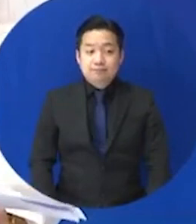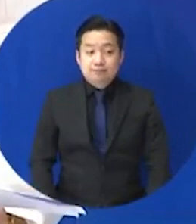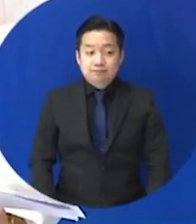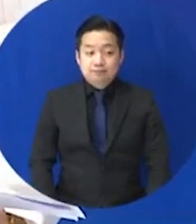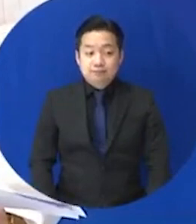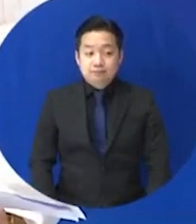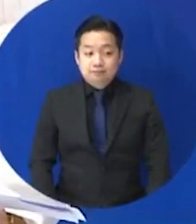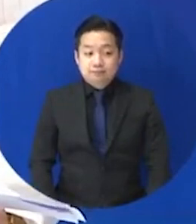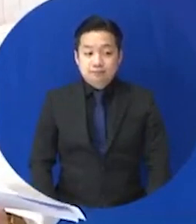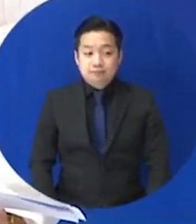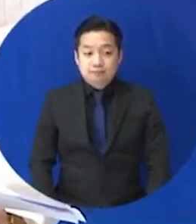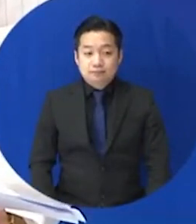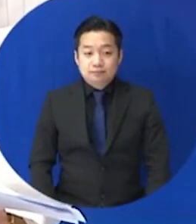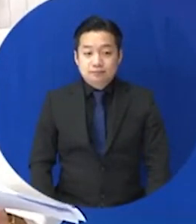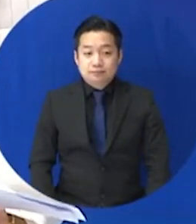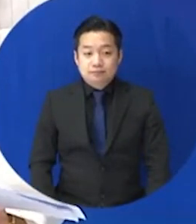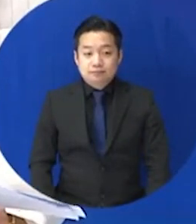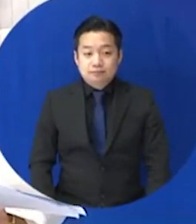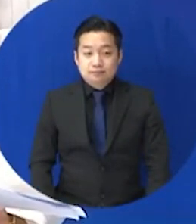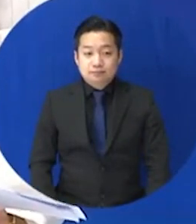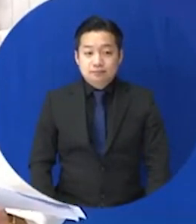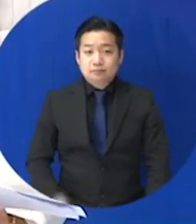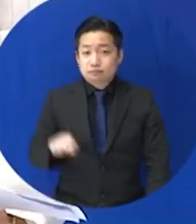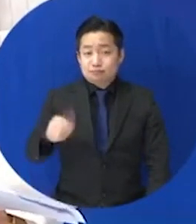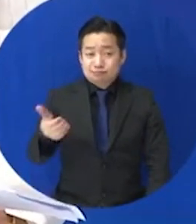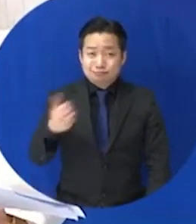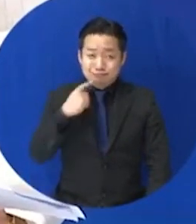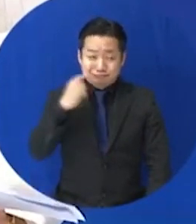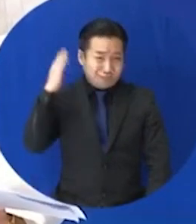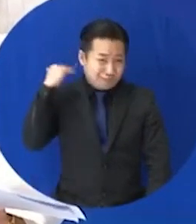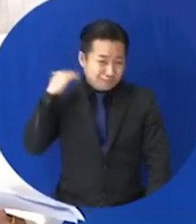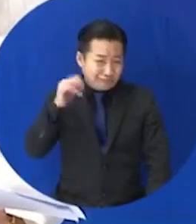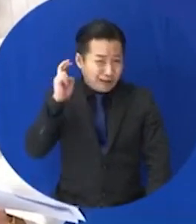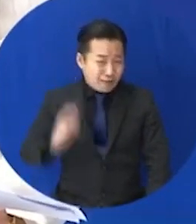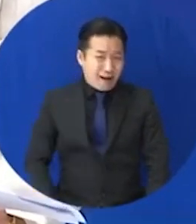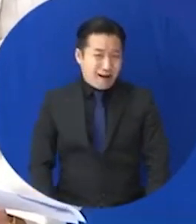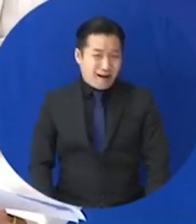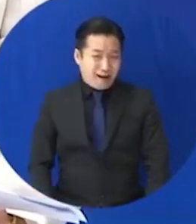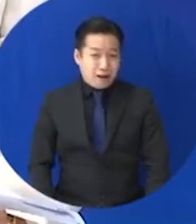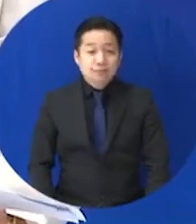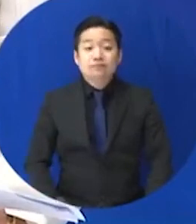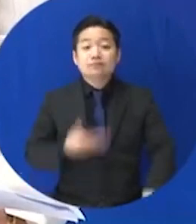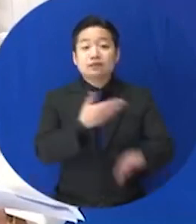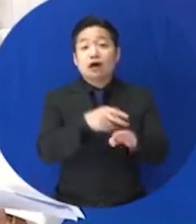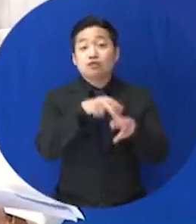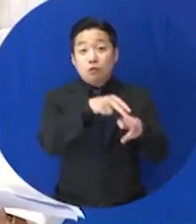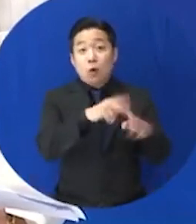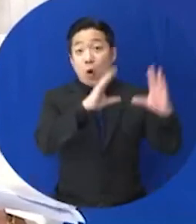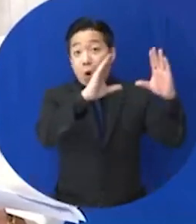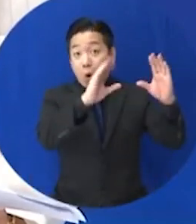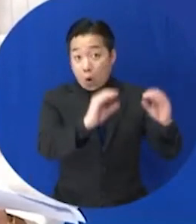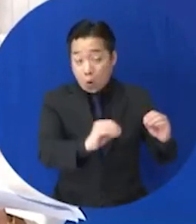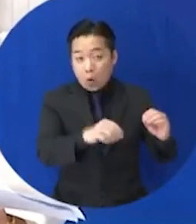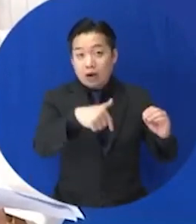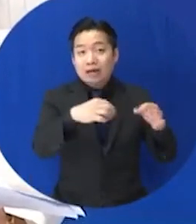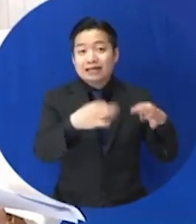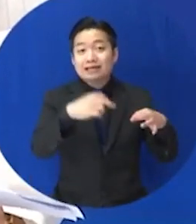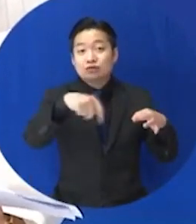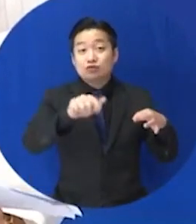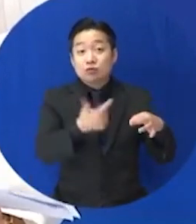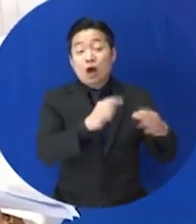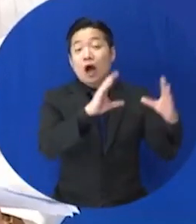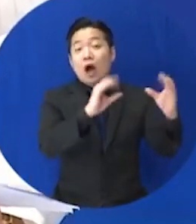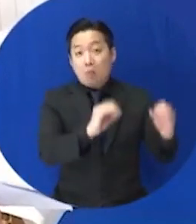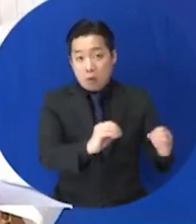생각하는데 의견 두 가지를 좀 그잘안 들으신 것 같아요. 제가 다른 후보님하고 김두관 후보님하고